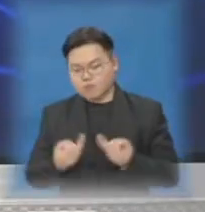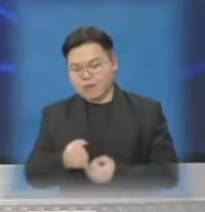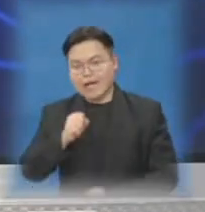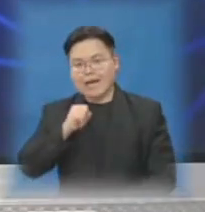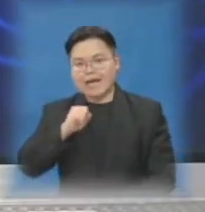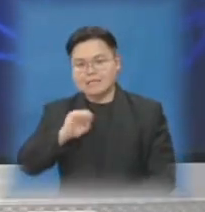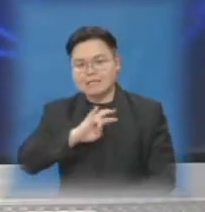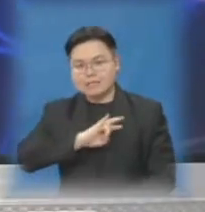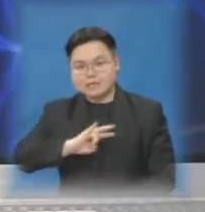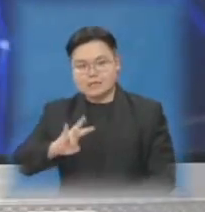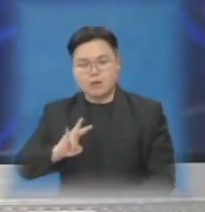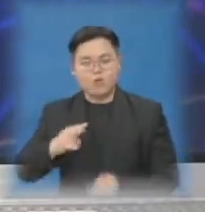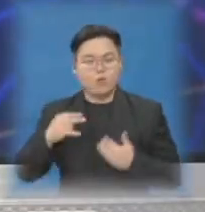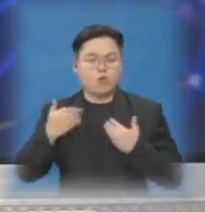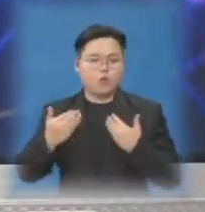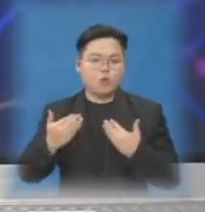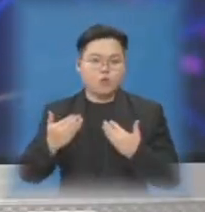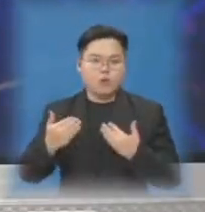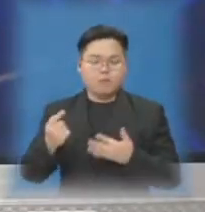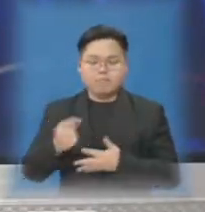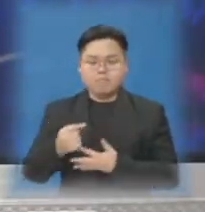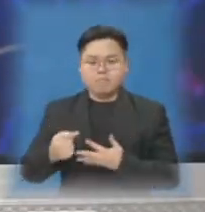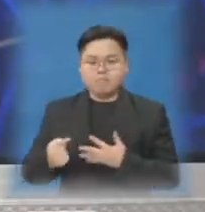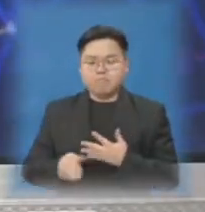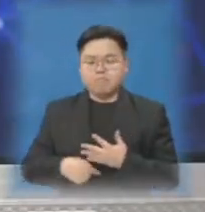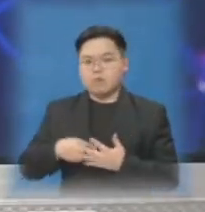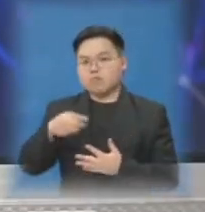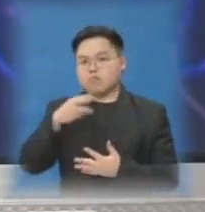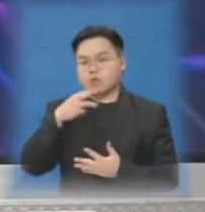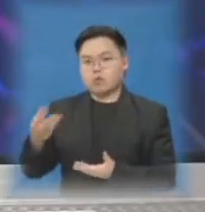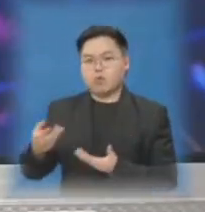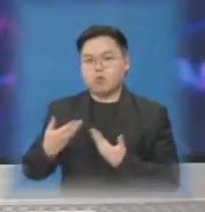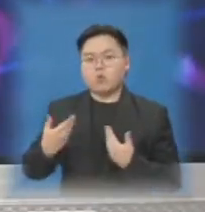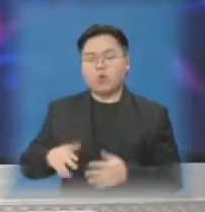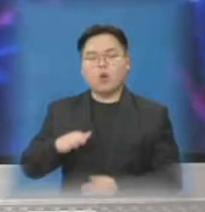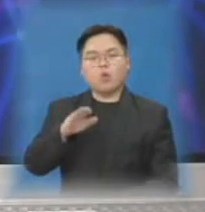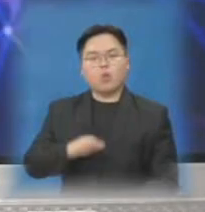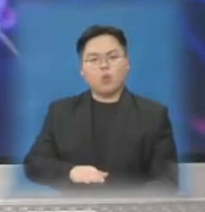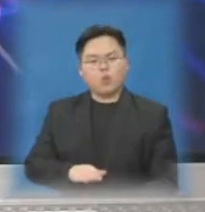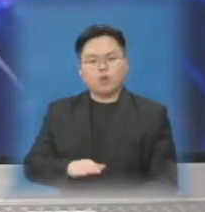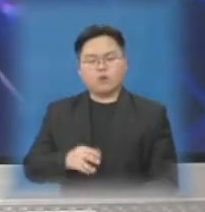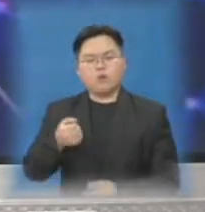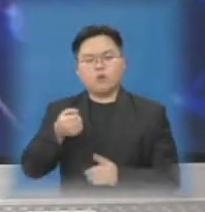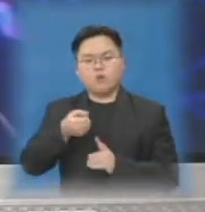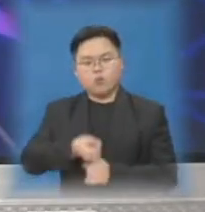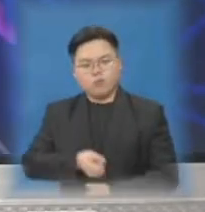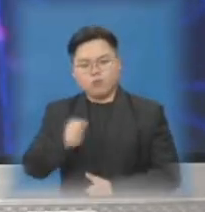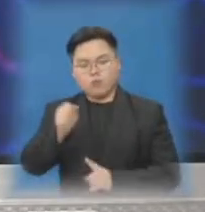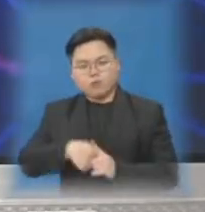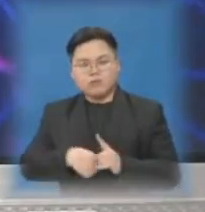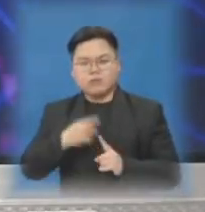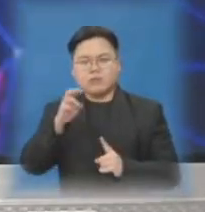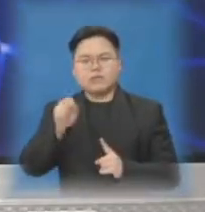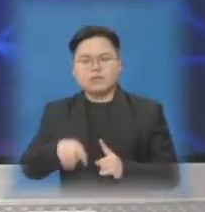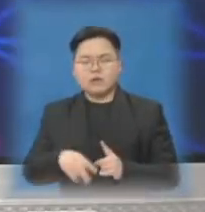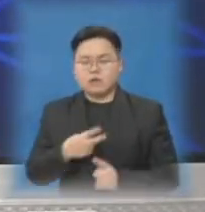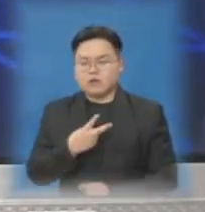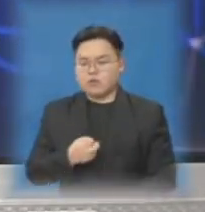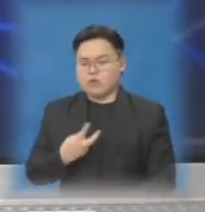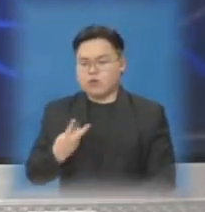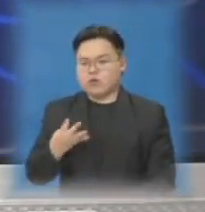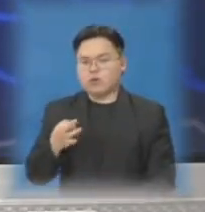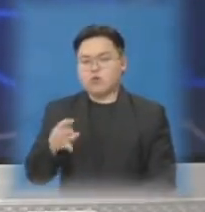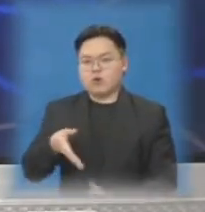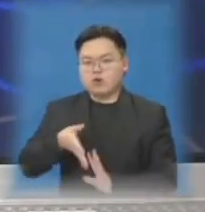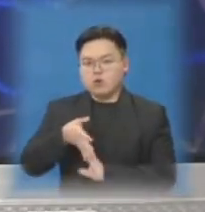Ардчлалын намын бүлгийн хуралдаа нар хилэлцсэн асуудлаар мэдээлэл хэлээ. Хүүхдийн эсрэг үйлдэгдэж байгаа гэмт хэргийн ялын бодлого 2024 оны